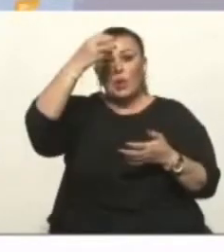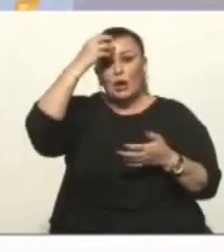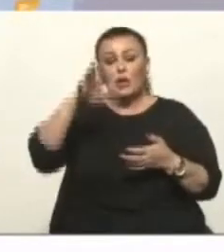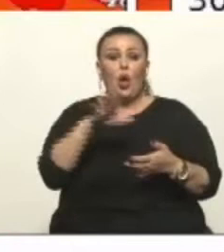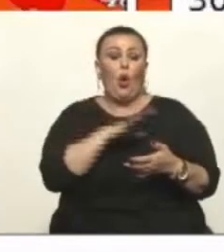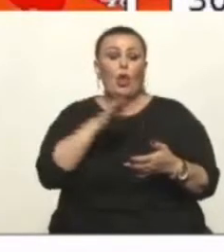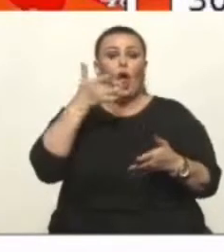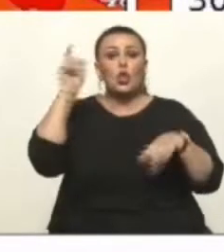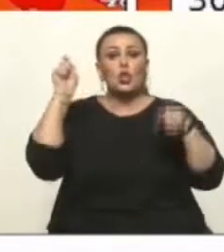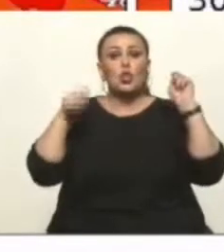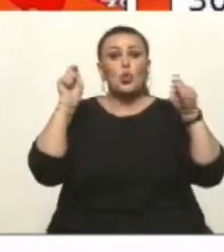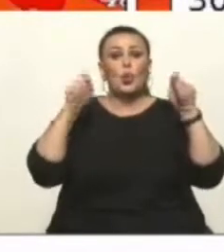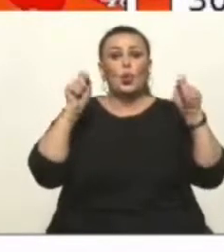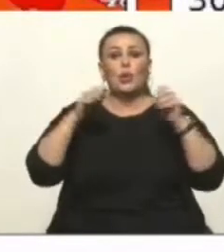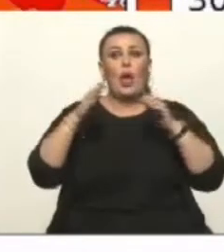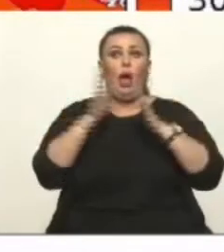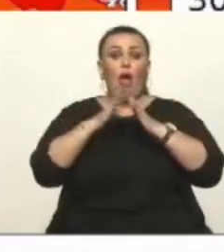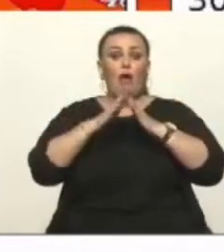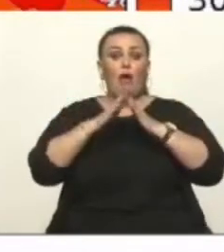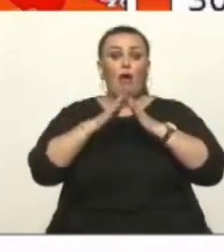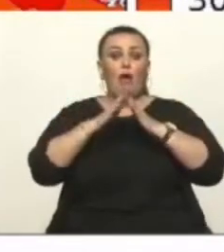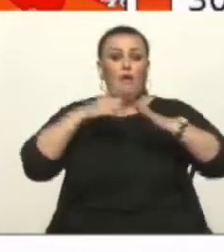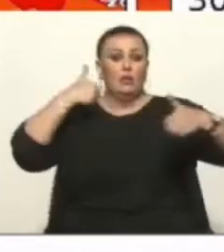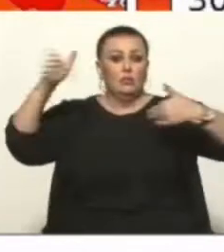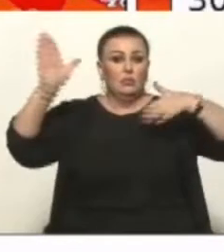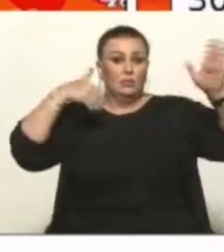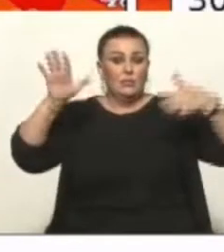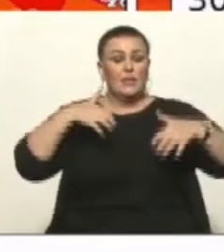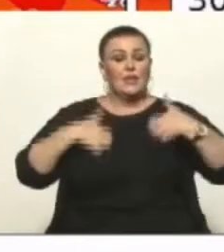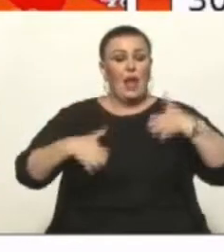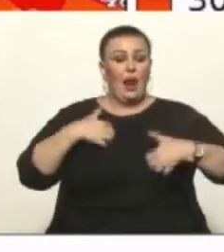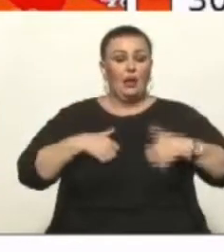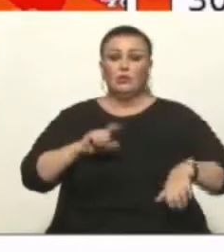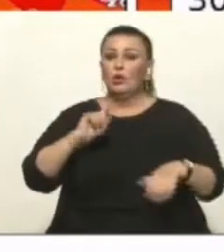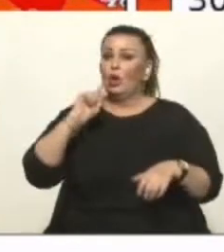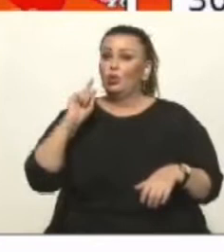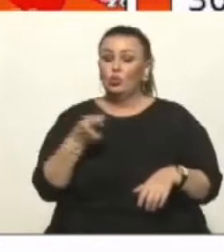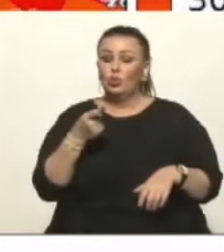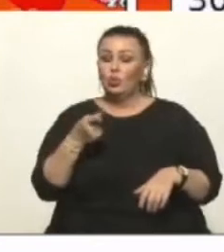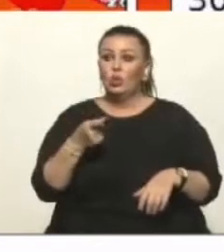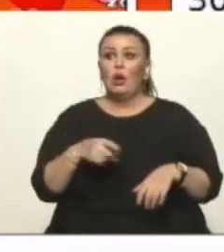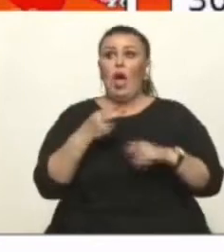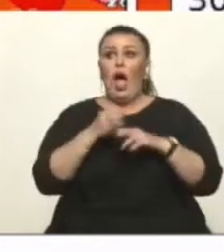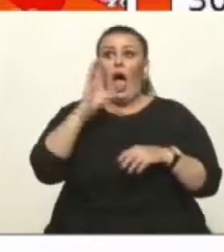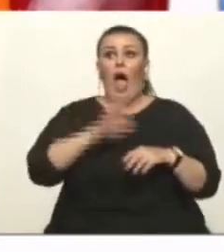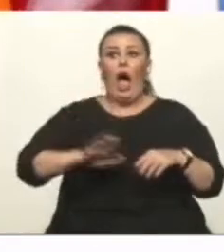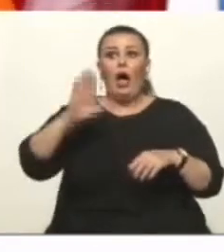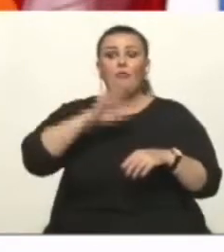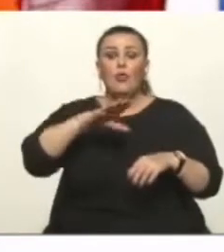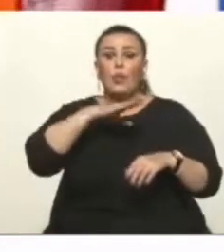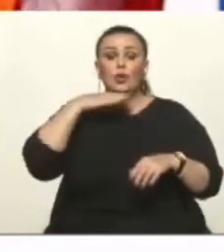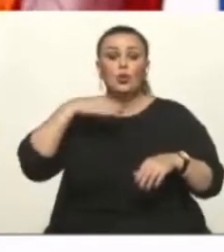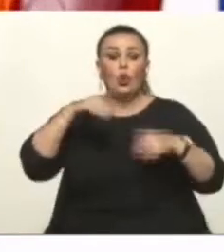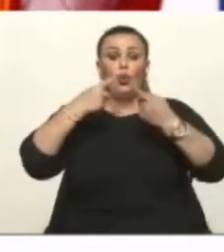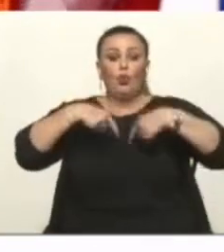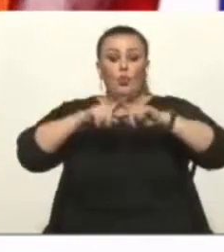olan turistlər artıq evlərinə qayıtmağa tələsirlər, çünki artıq Avropanın bir çox